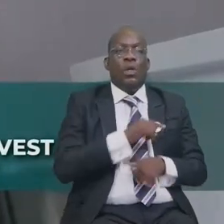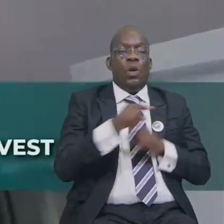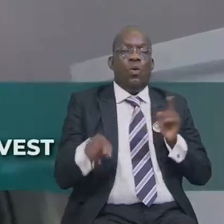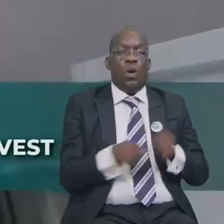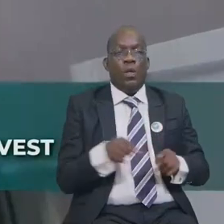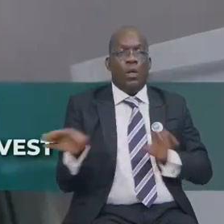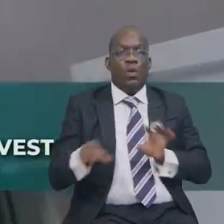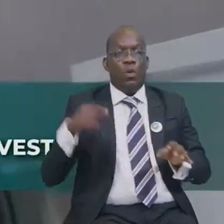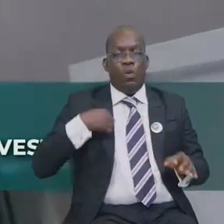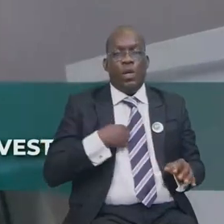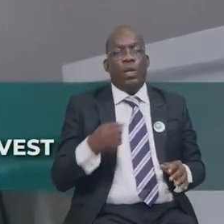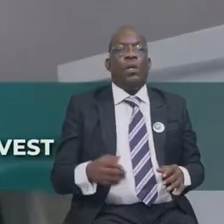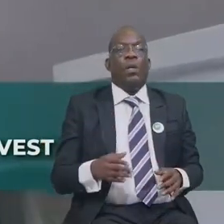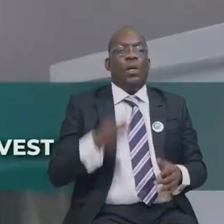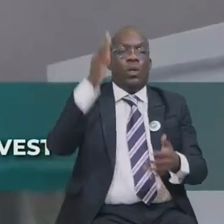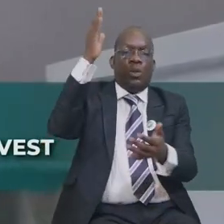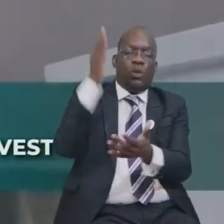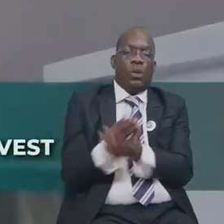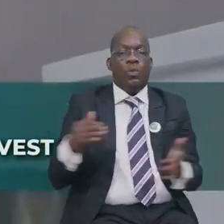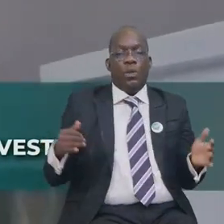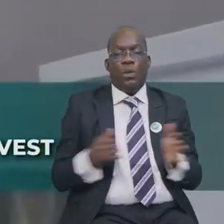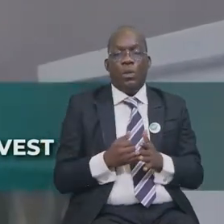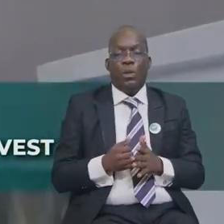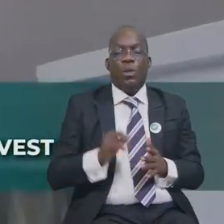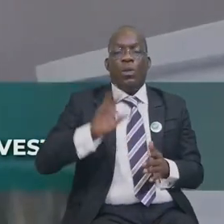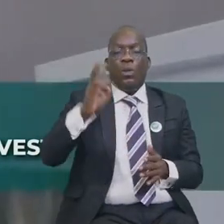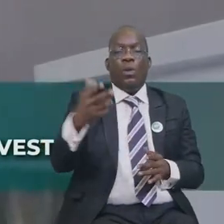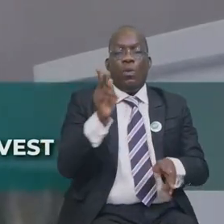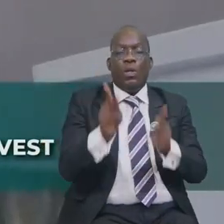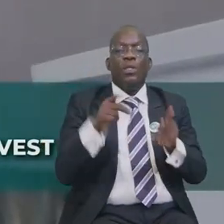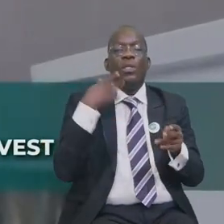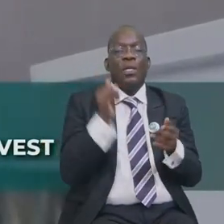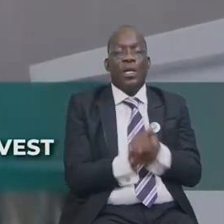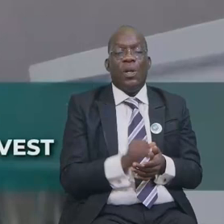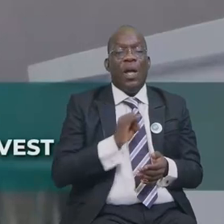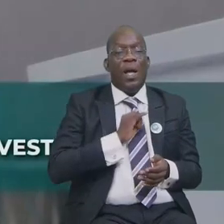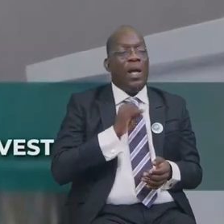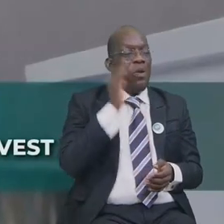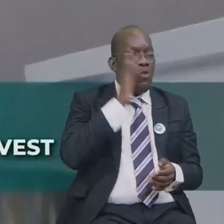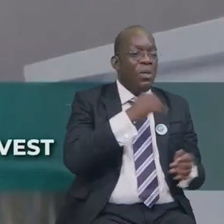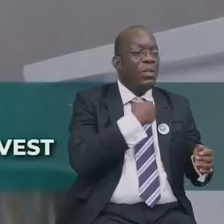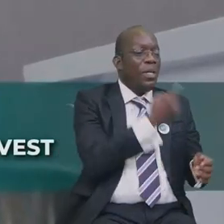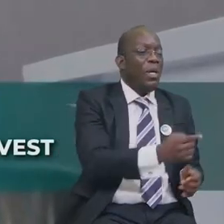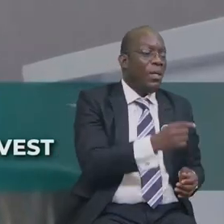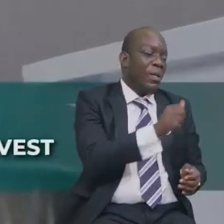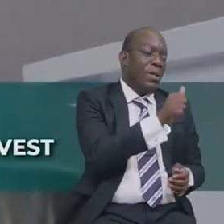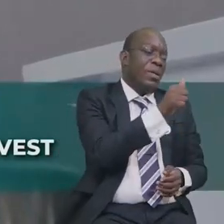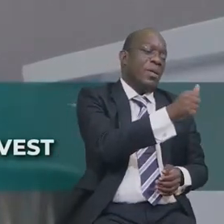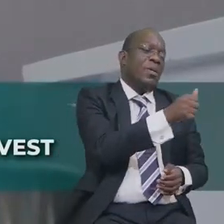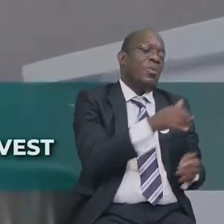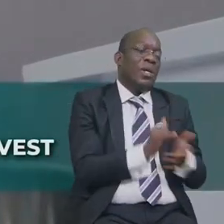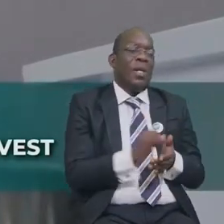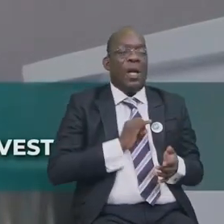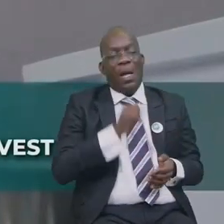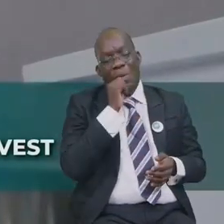ceci. Et le troisième dit, peut-être je dois dire que moi je suis vraiment